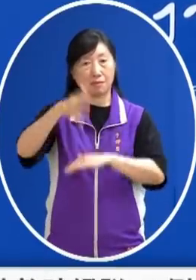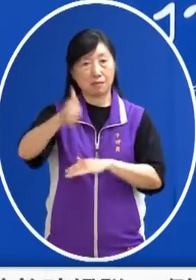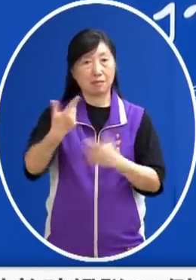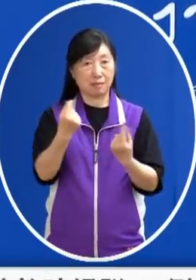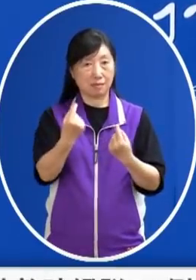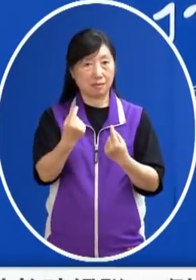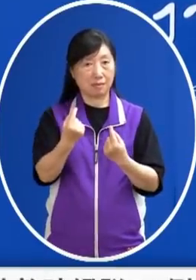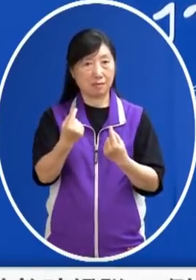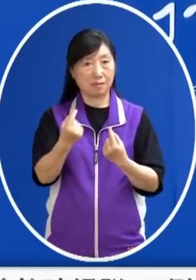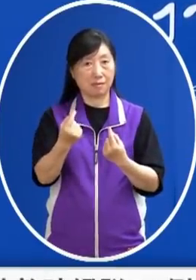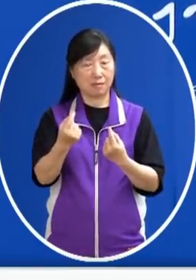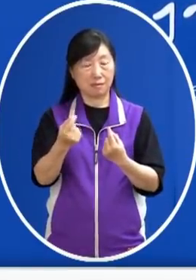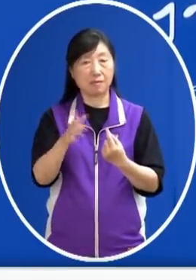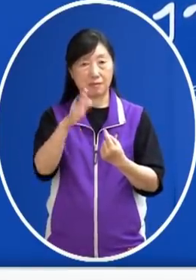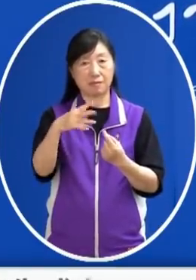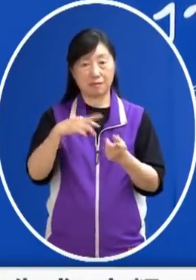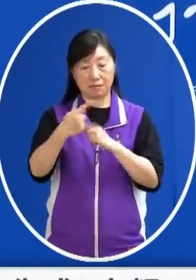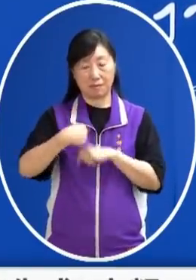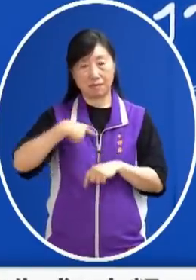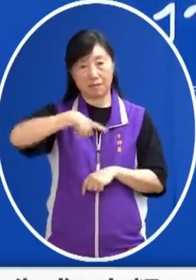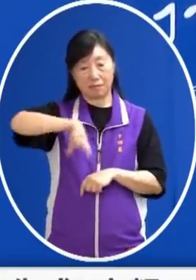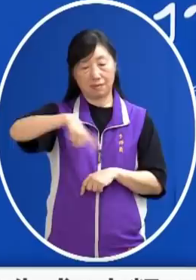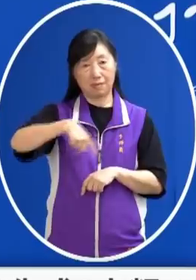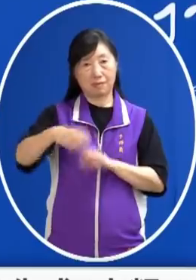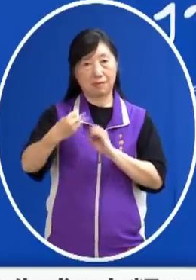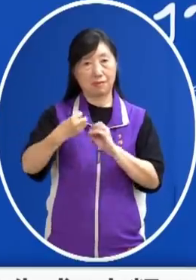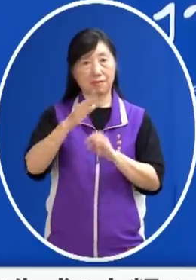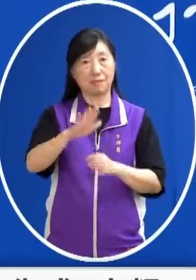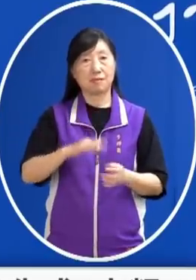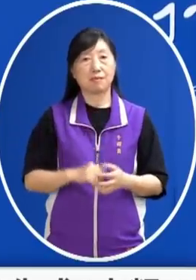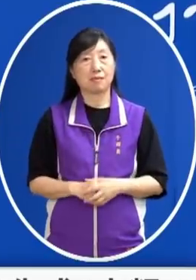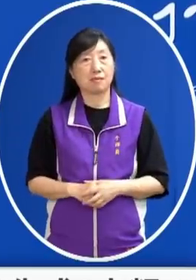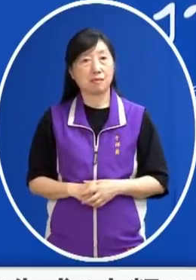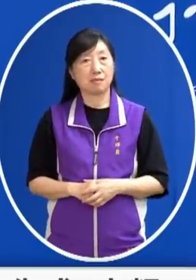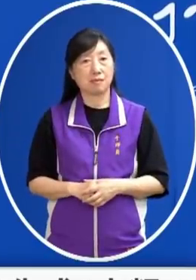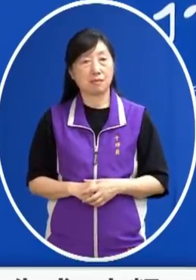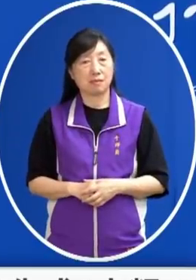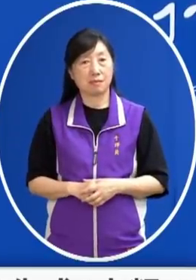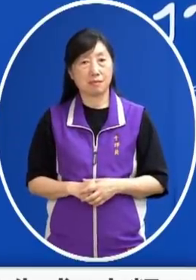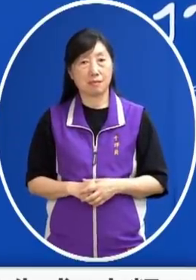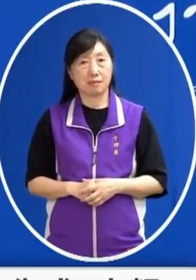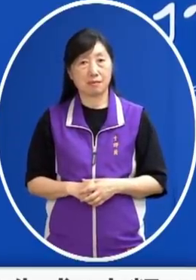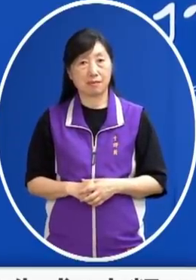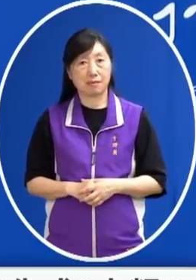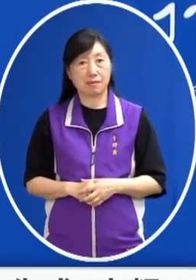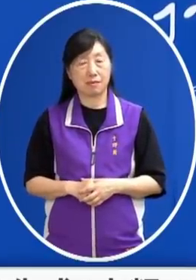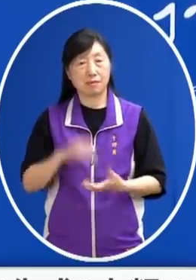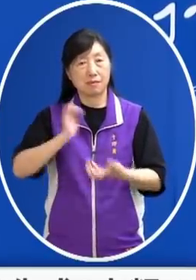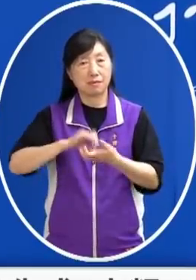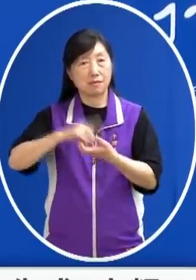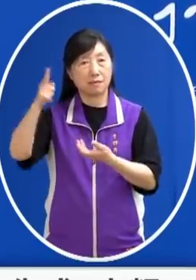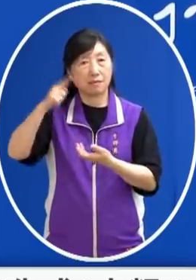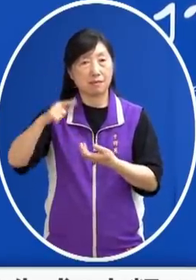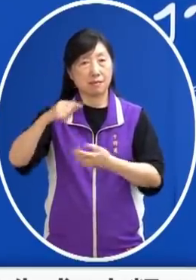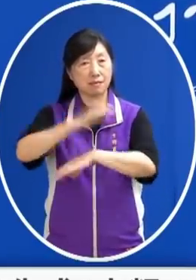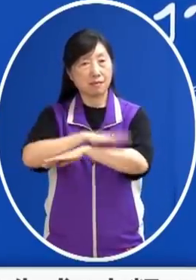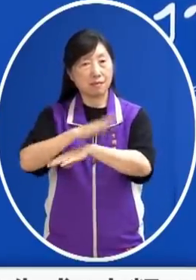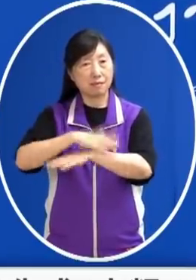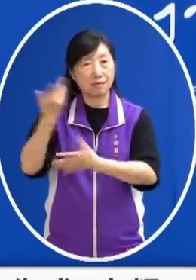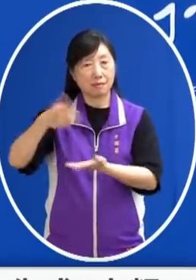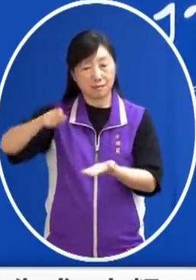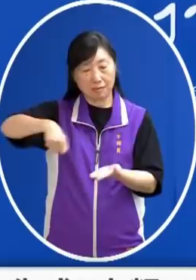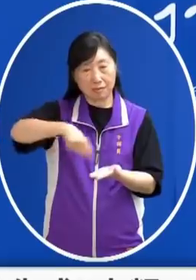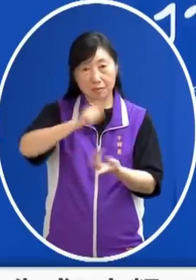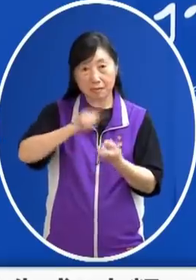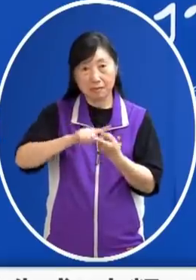做一点沟通讨论啊。其实，媒体也许写的是不是这么精准，我不知道